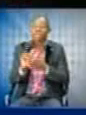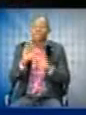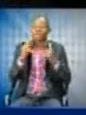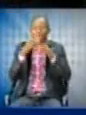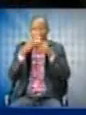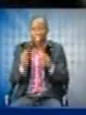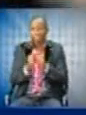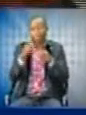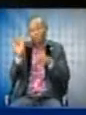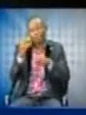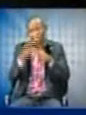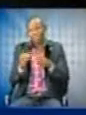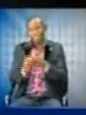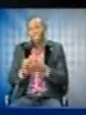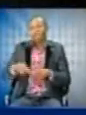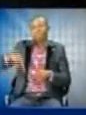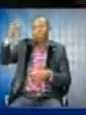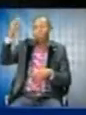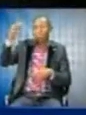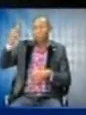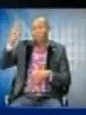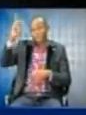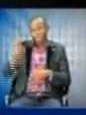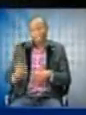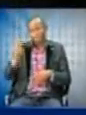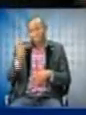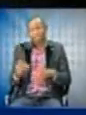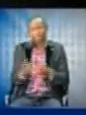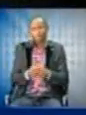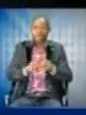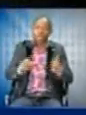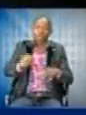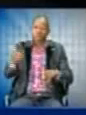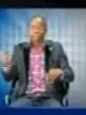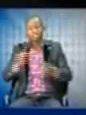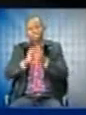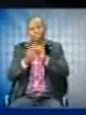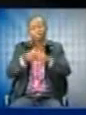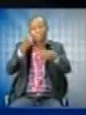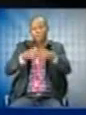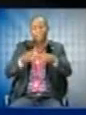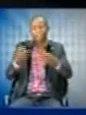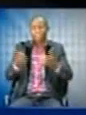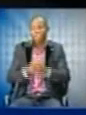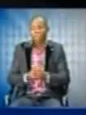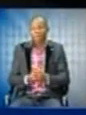Lualaba, Tanganyika. Donc, l'identité de Katanga, moi je crois que j'y tiens.